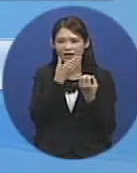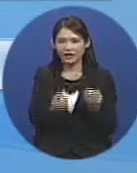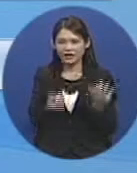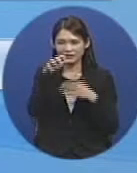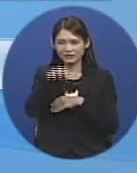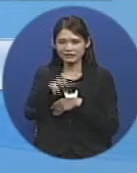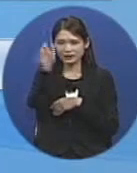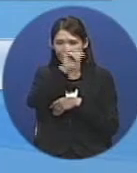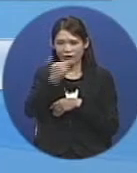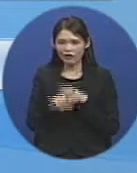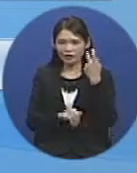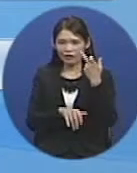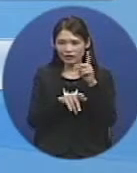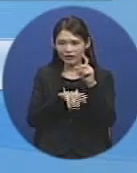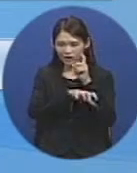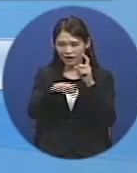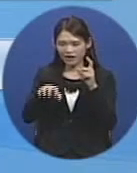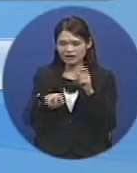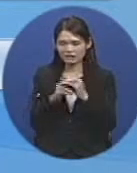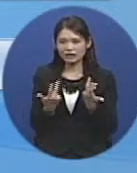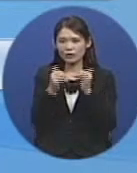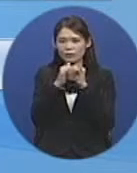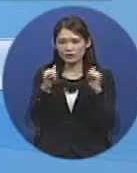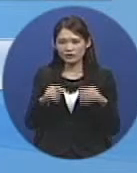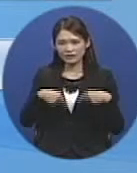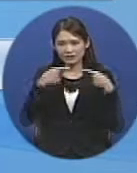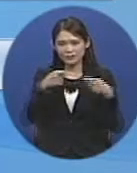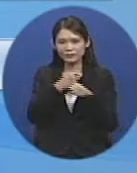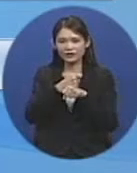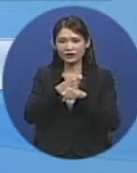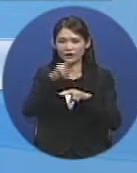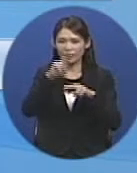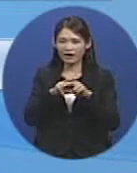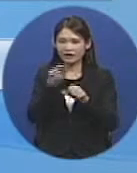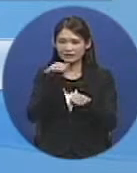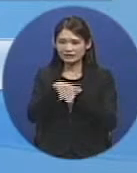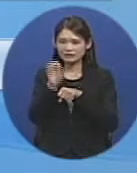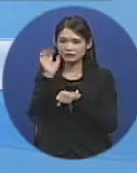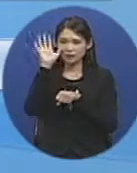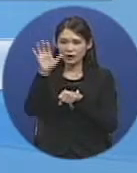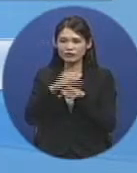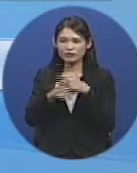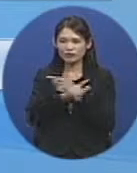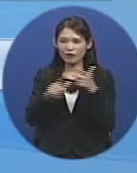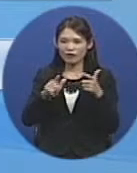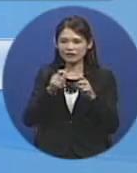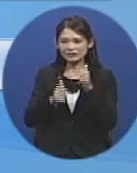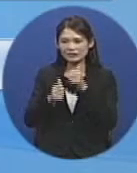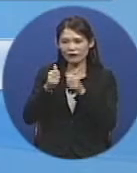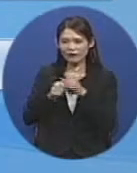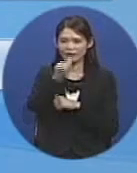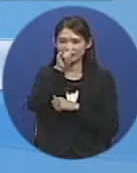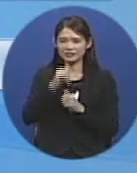17개 시도의 지체장애인과 자원봉사자들이 참가하며 좌식 배구, 400m 릴레이 등의 경기가 펼쳐질